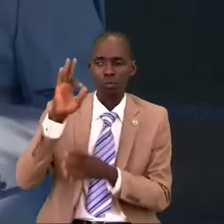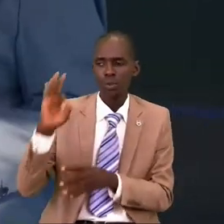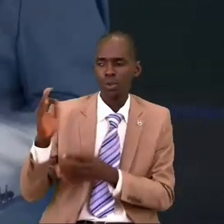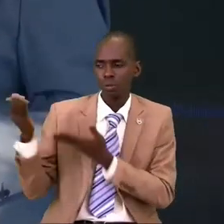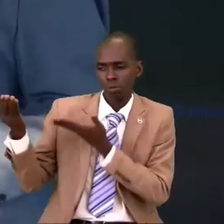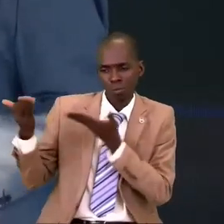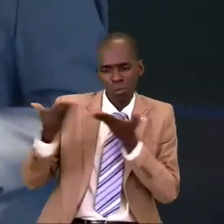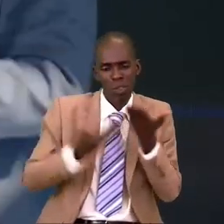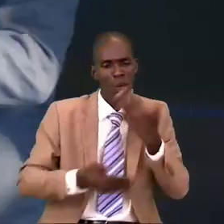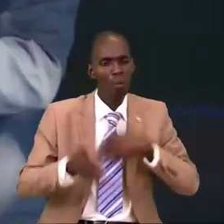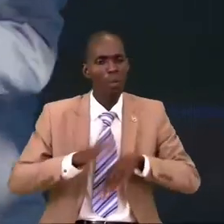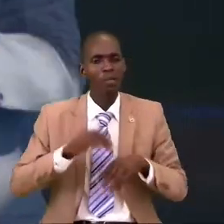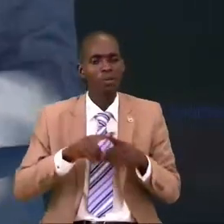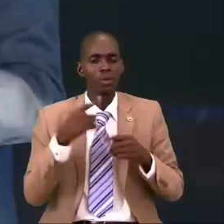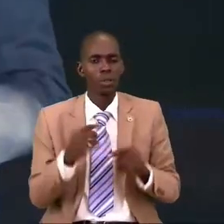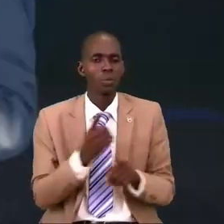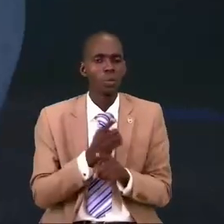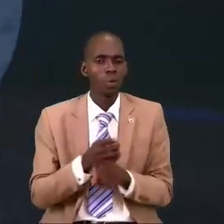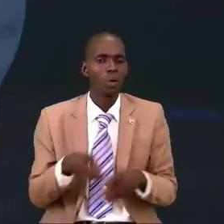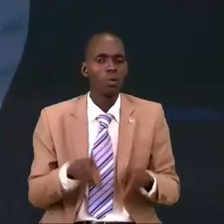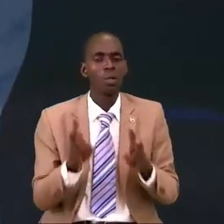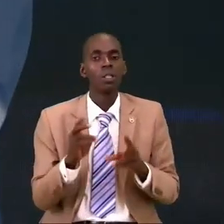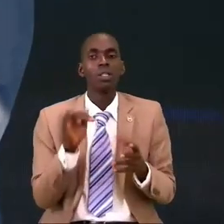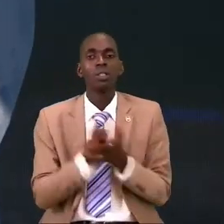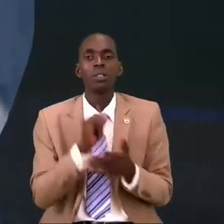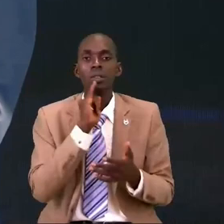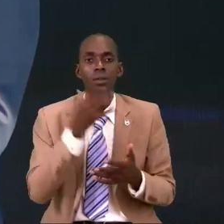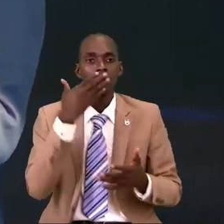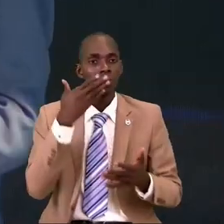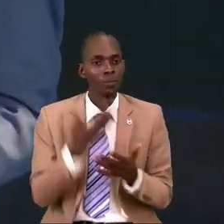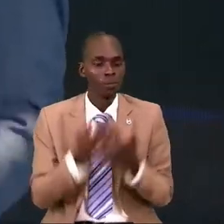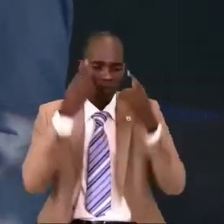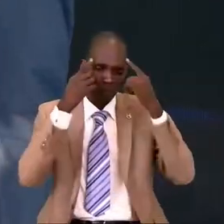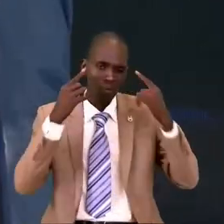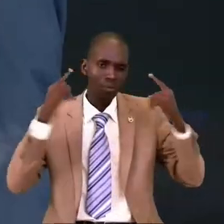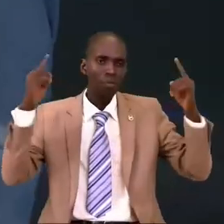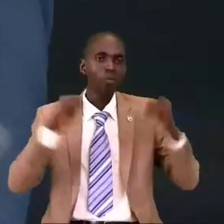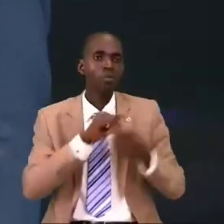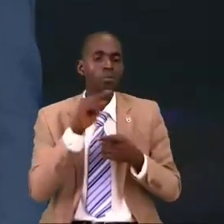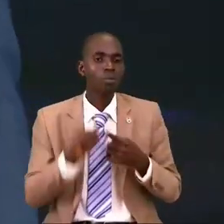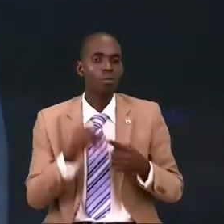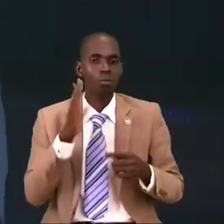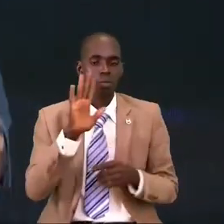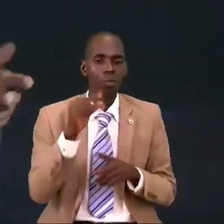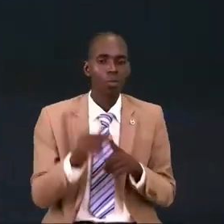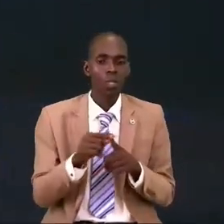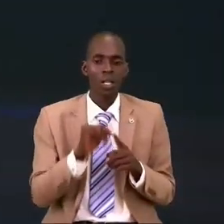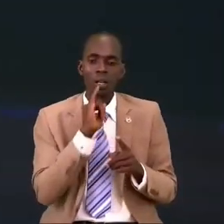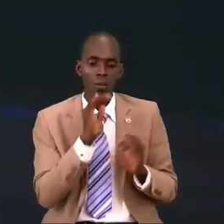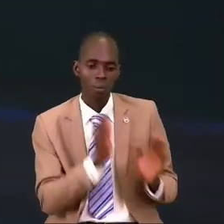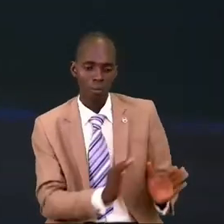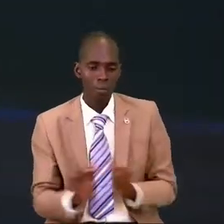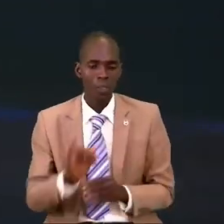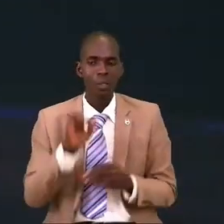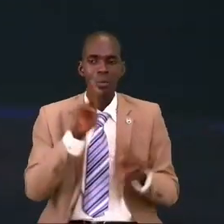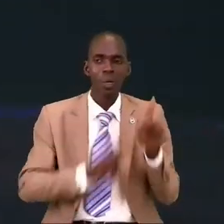succès. Quand ta parole prépare les gens et prépare tes membres, et ils passent de la terre à